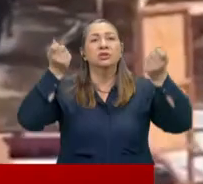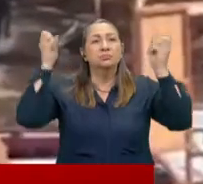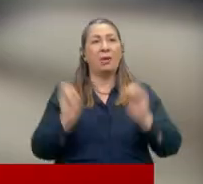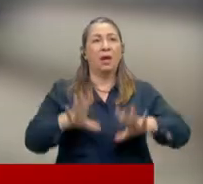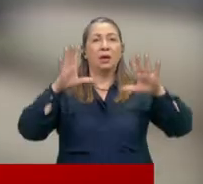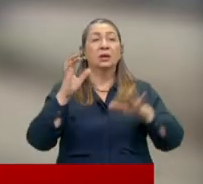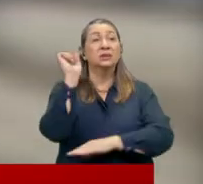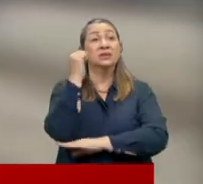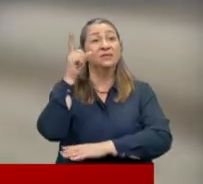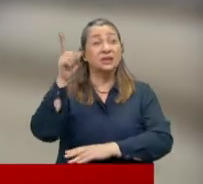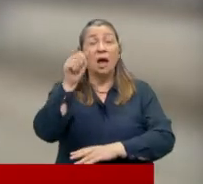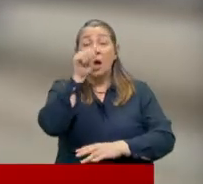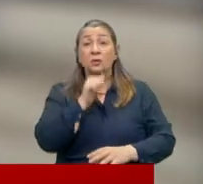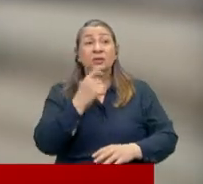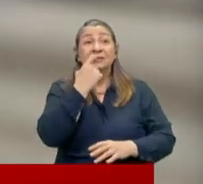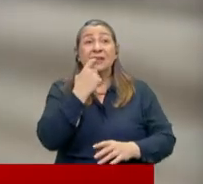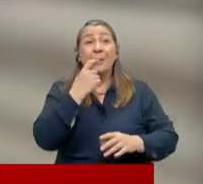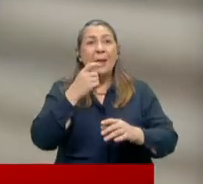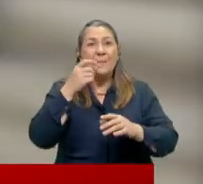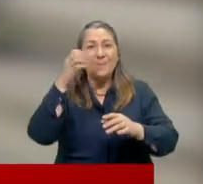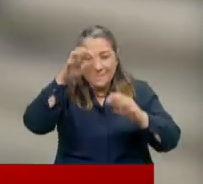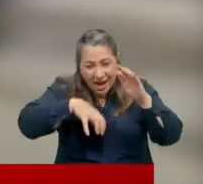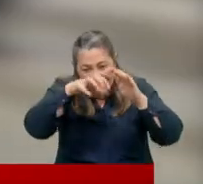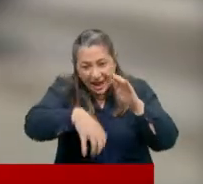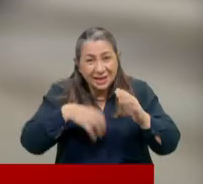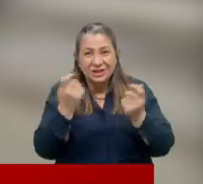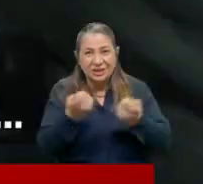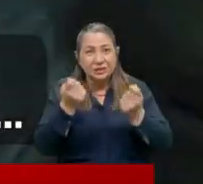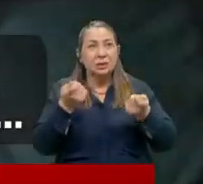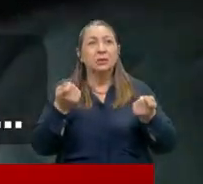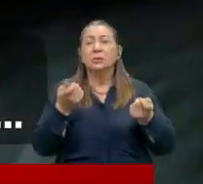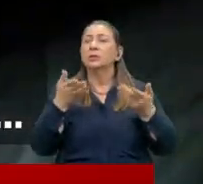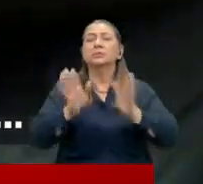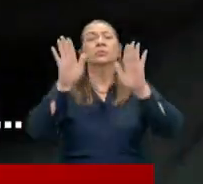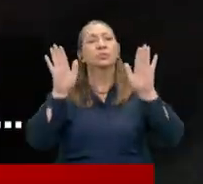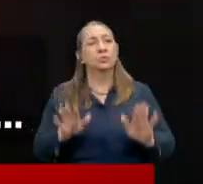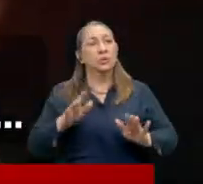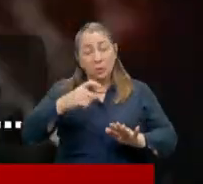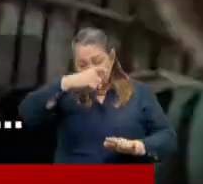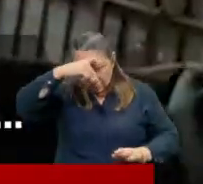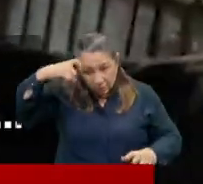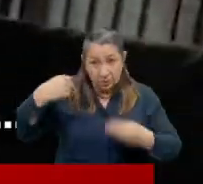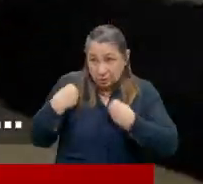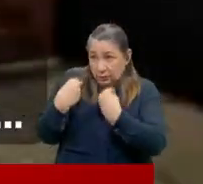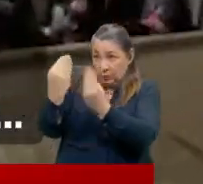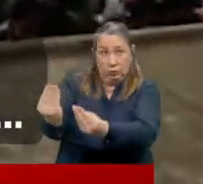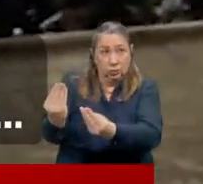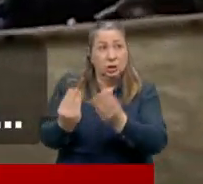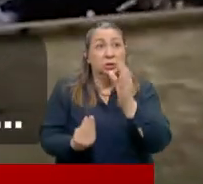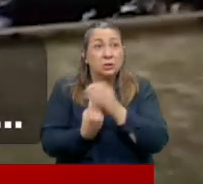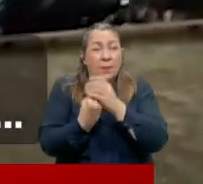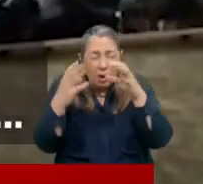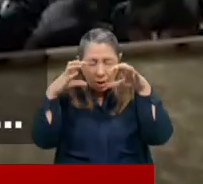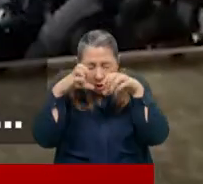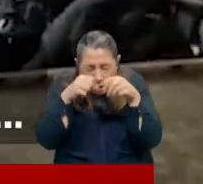bıraktı. Sivas'ta 600 demir madeni işçisi üretimi durdurdu. Gelmişiz burada alın terimizi satıyoruz. Sabah o